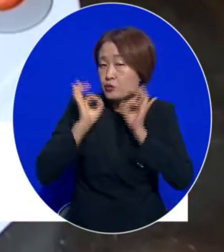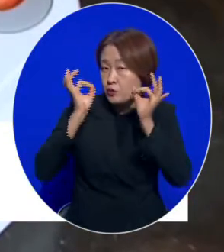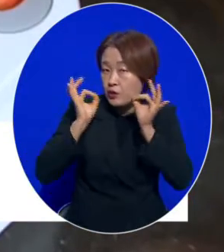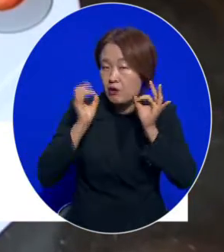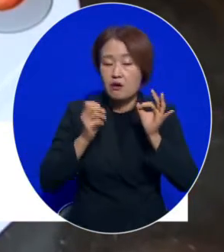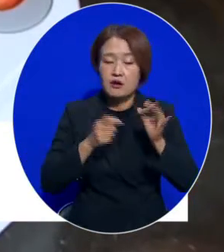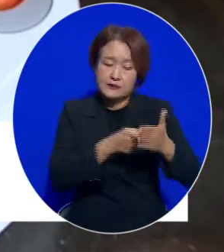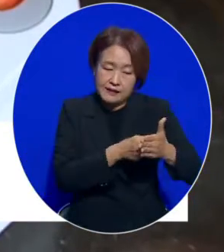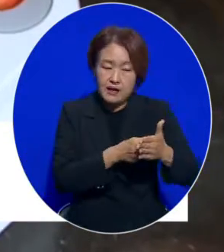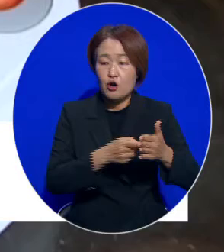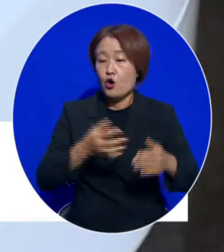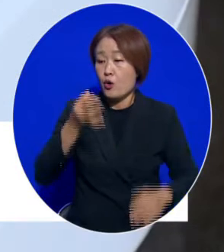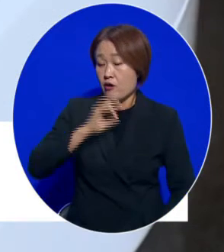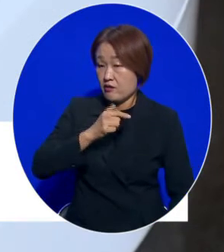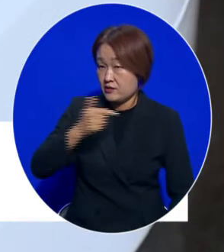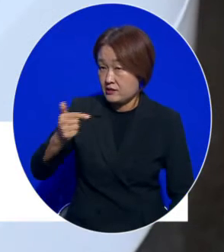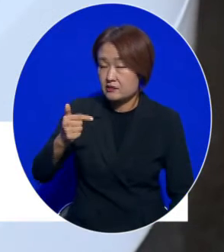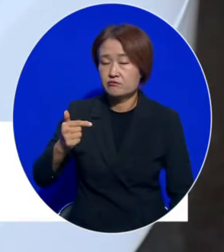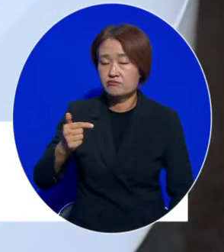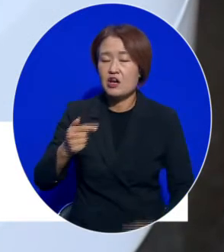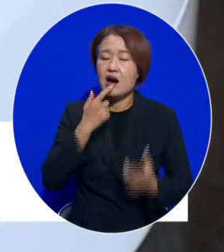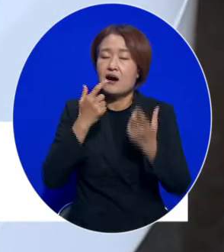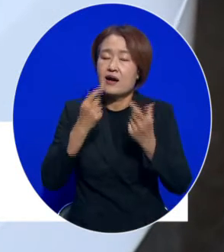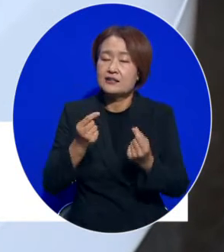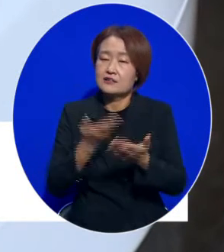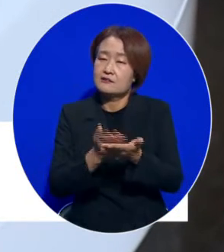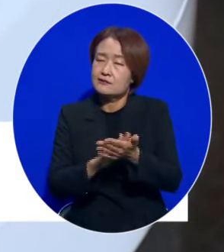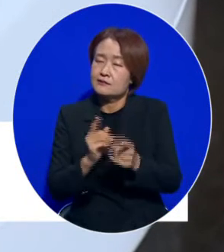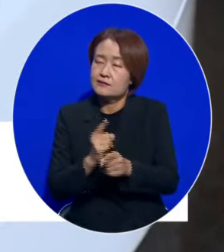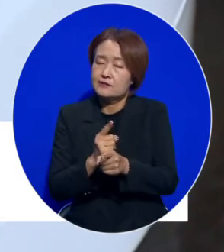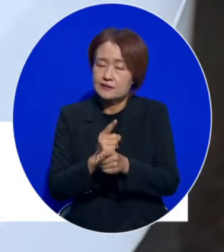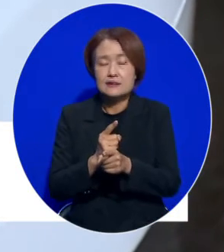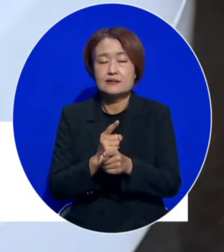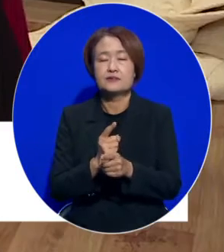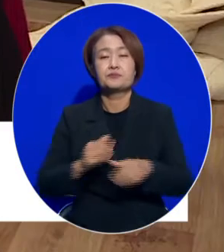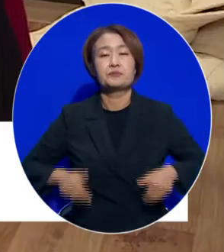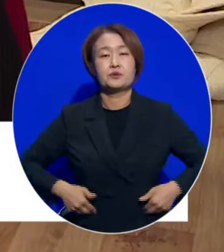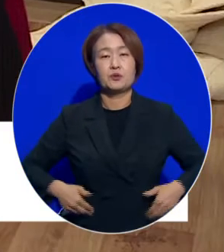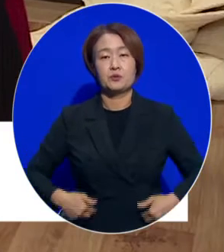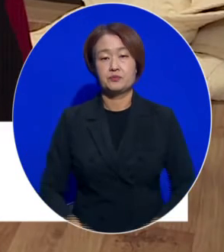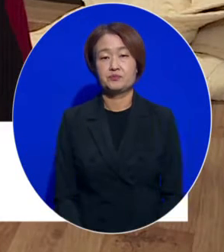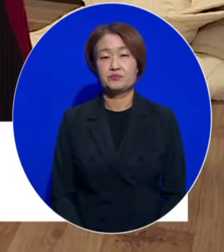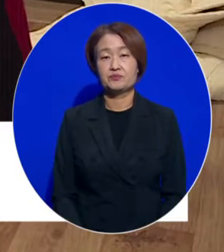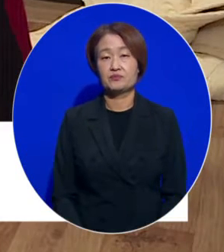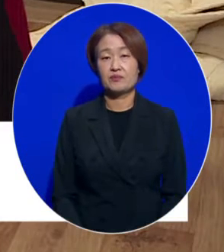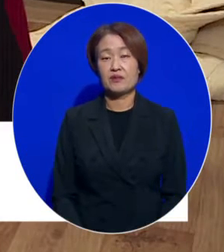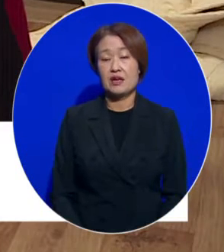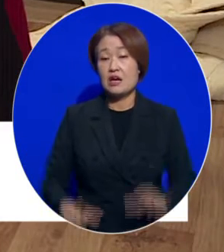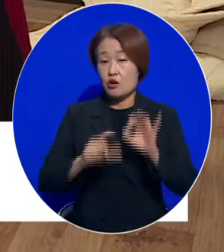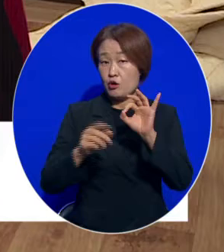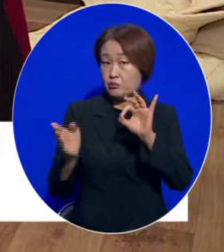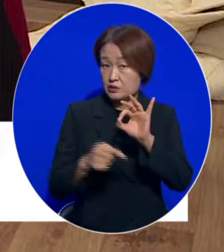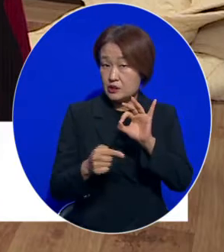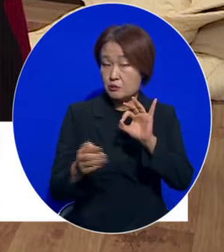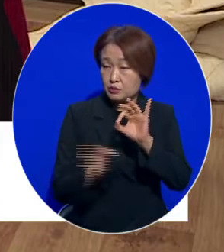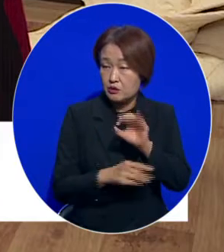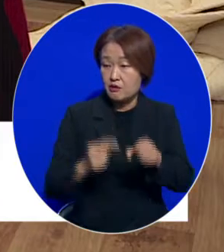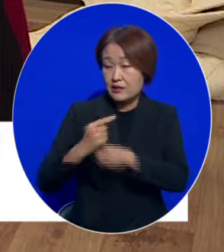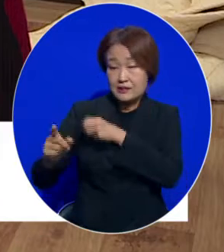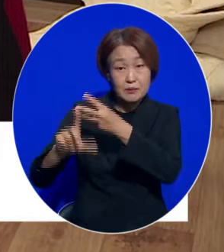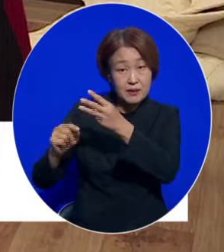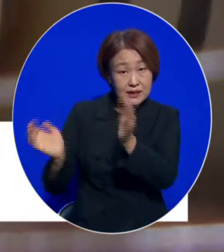효율적 경제 구조로 체질 개선을 병행해야 한다고 덧붙였습니다. 정부는 이를 위해 10월부터 내년